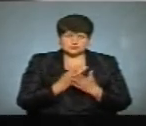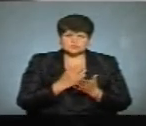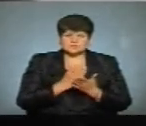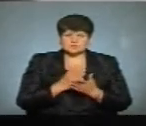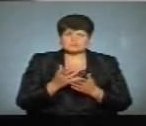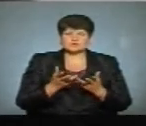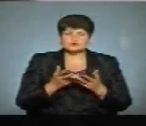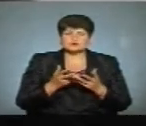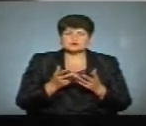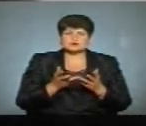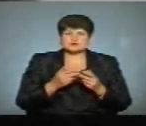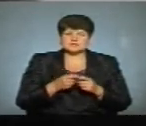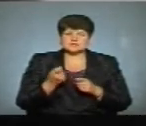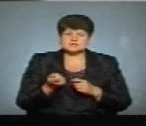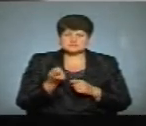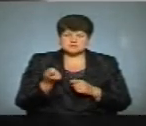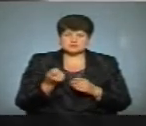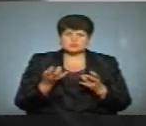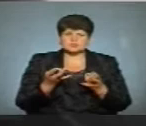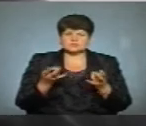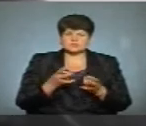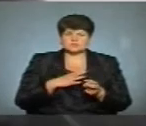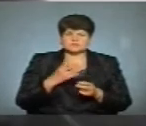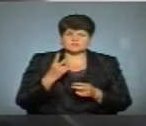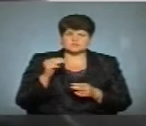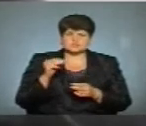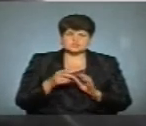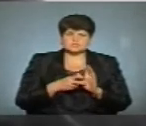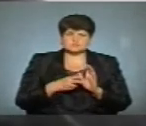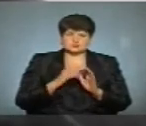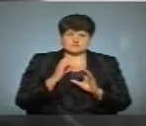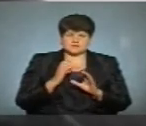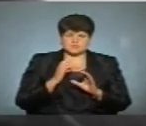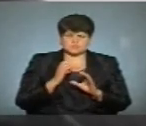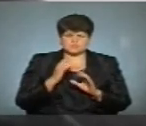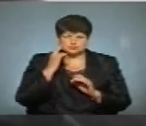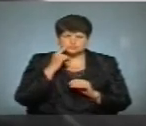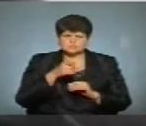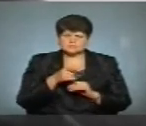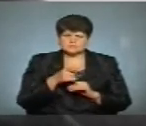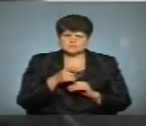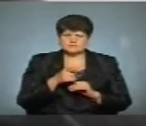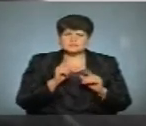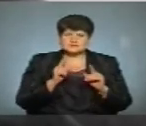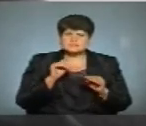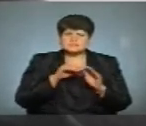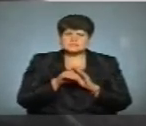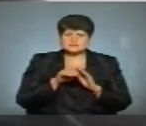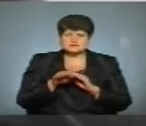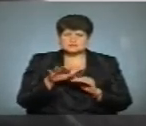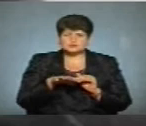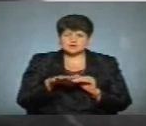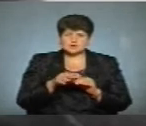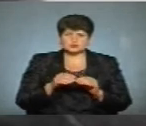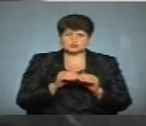таку кількість зерна, для якої знадобилося майже 2700 вагонів. Вдумайтеся, лише зі складів територіальної